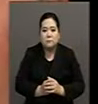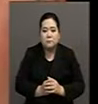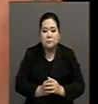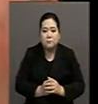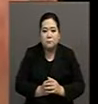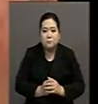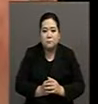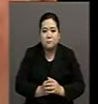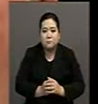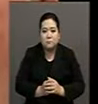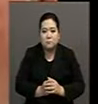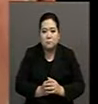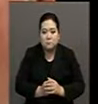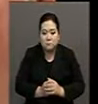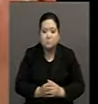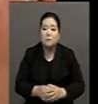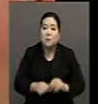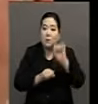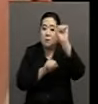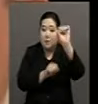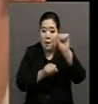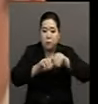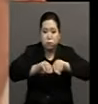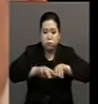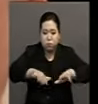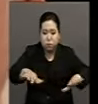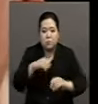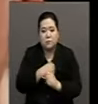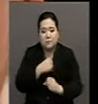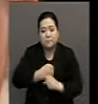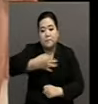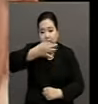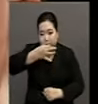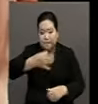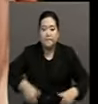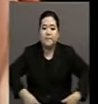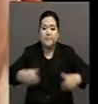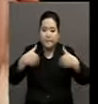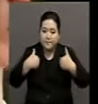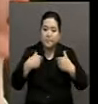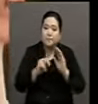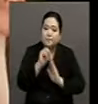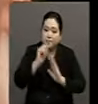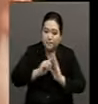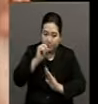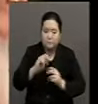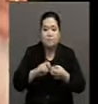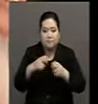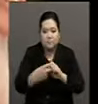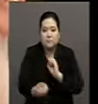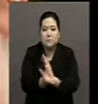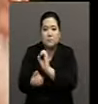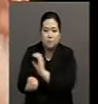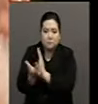ผลของการประกาศเนี่ยมันมีผลกระทบอะไรต่อการทำมาหากินความเป็นอยู่ของประชาชนในจังหวัดนั้น